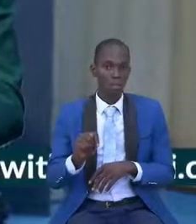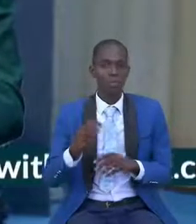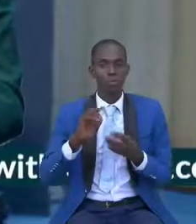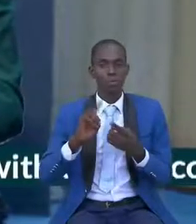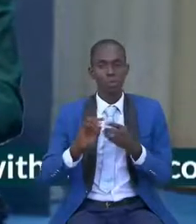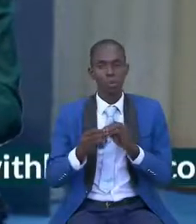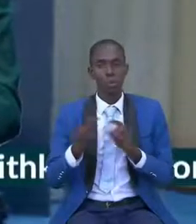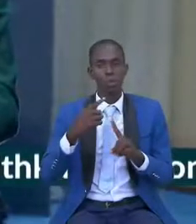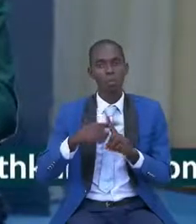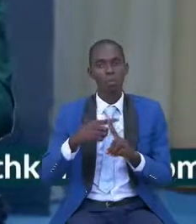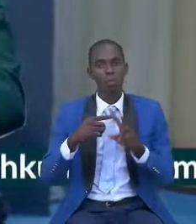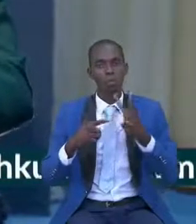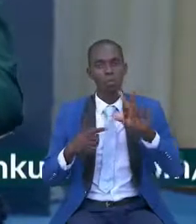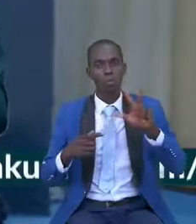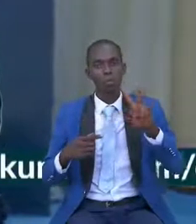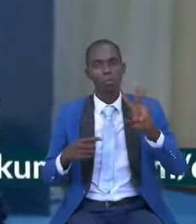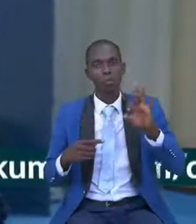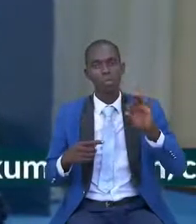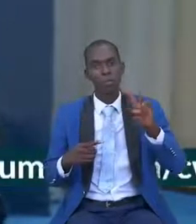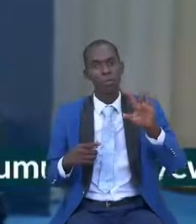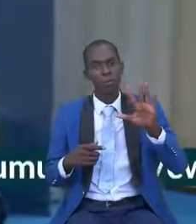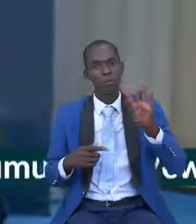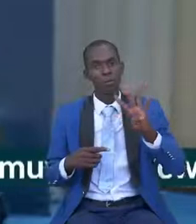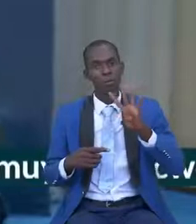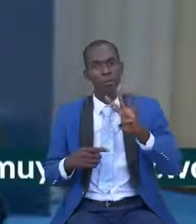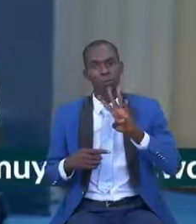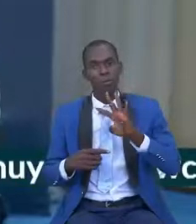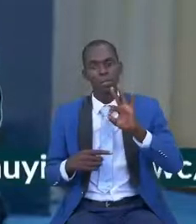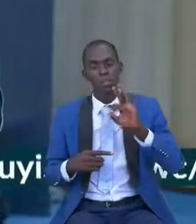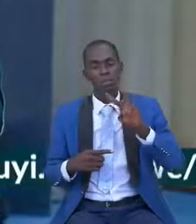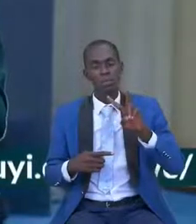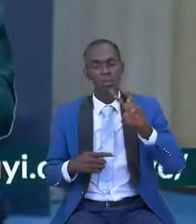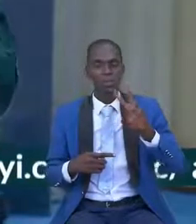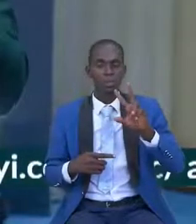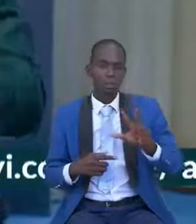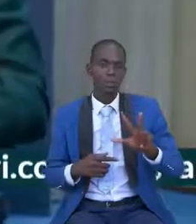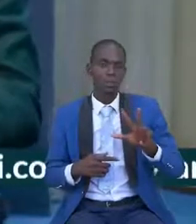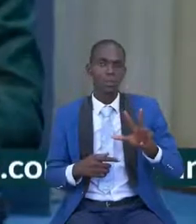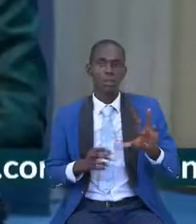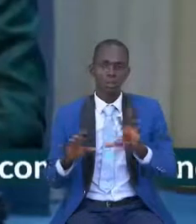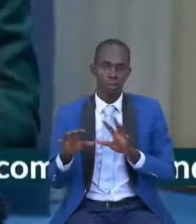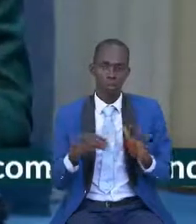92 63. Vous pouvez envoyer un message WhatsApp par SMS